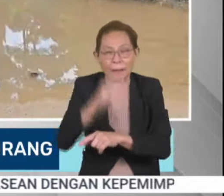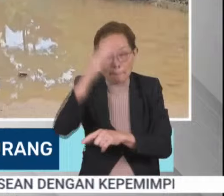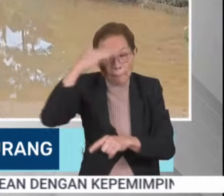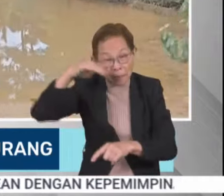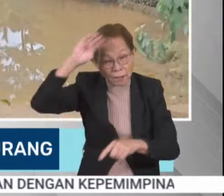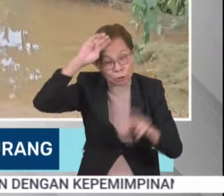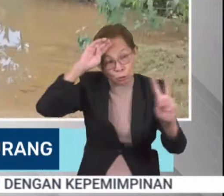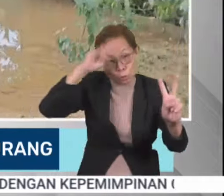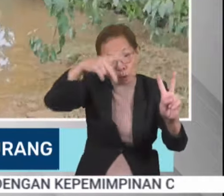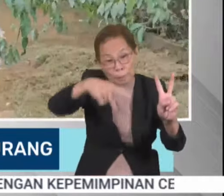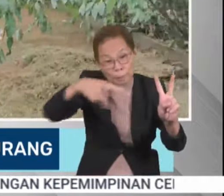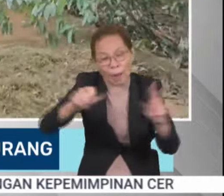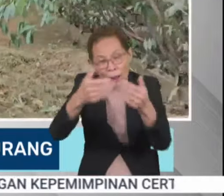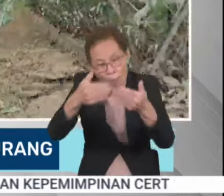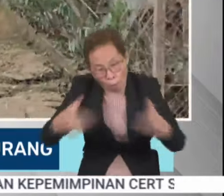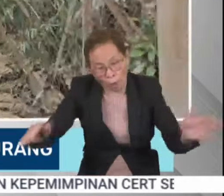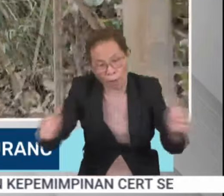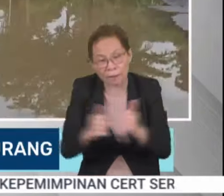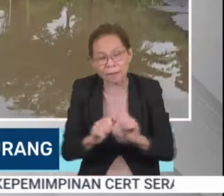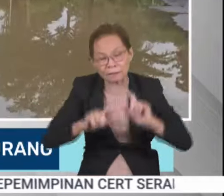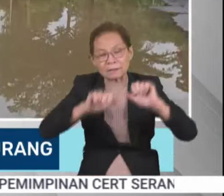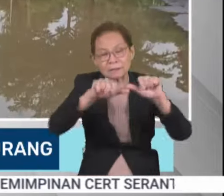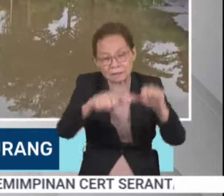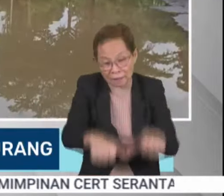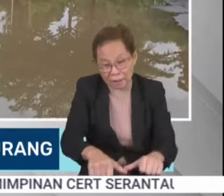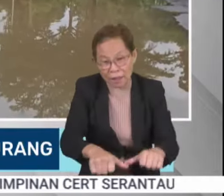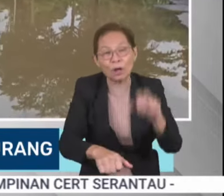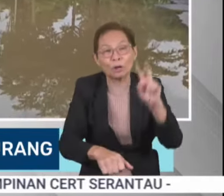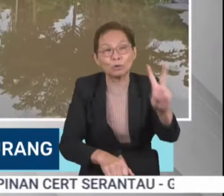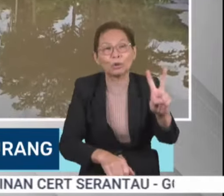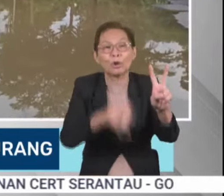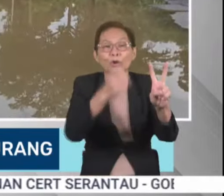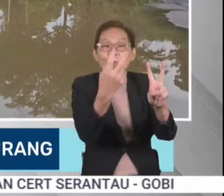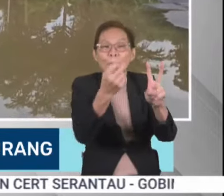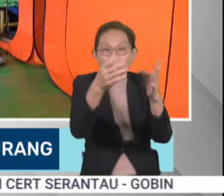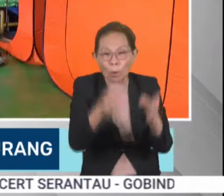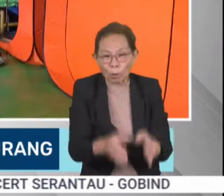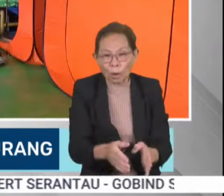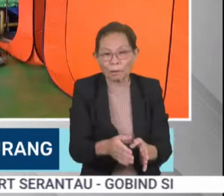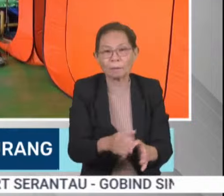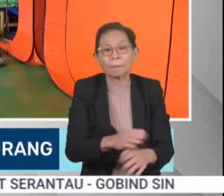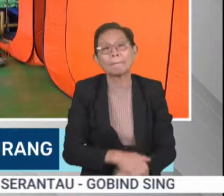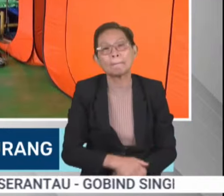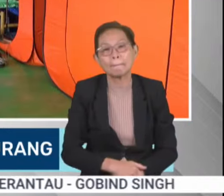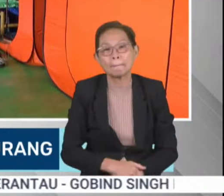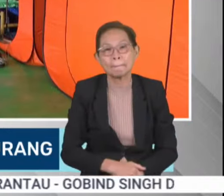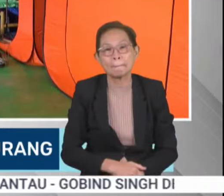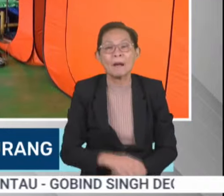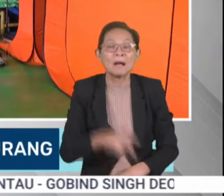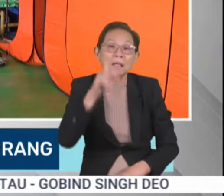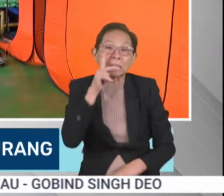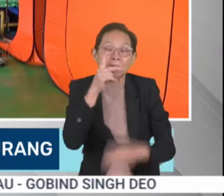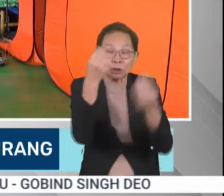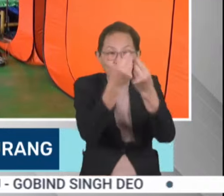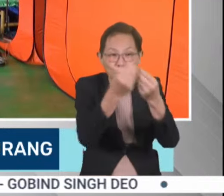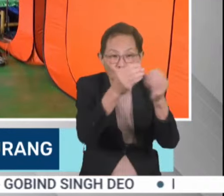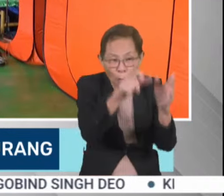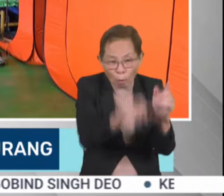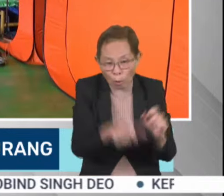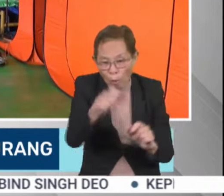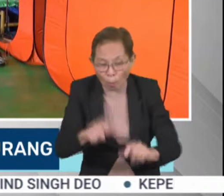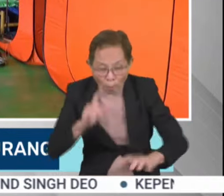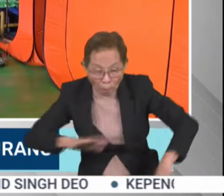Perlis, 2 PPS masih dibuka dengan menempatkan seramai 212 orang penduduk terjejas. Sementara itu di Kedah, jumlah penduduk